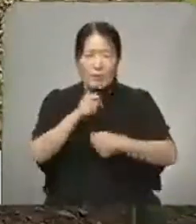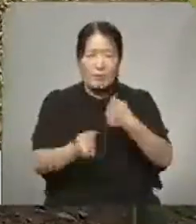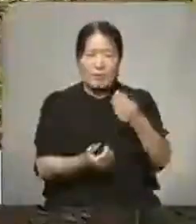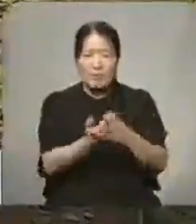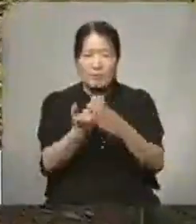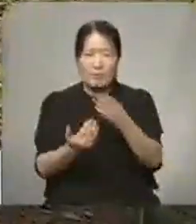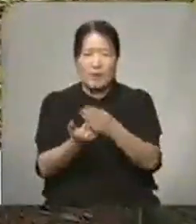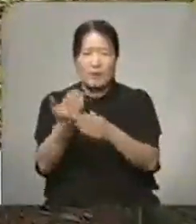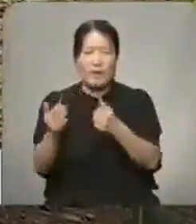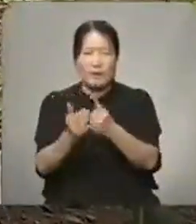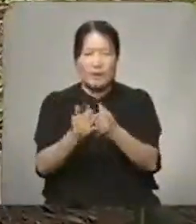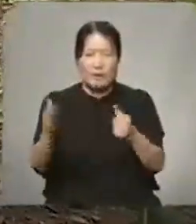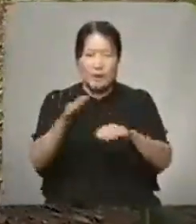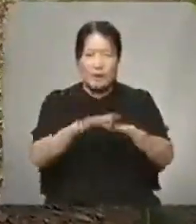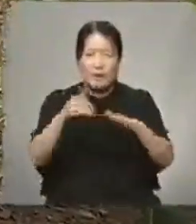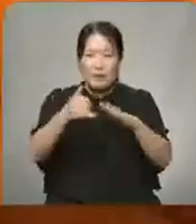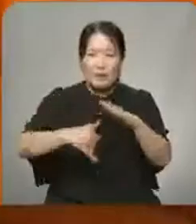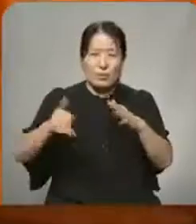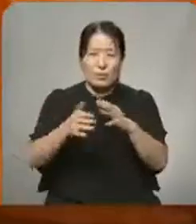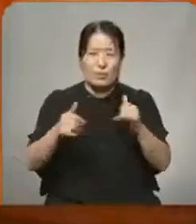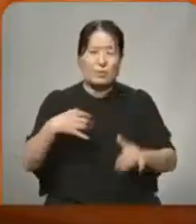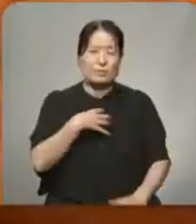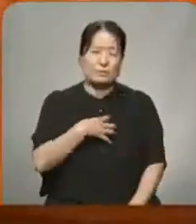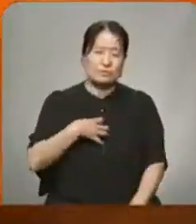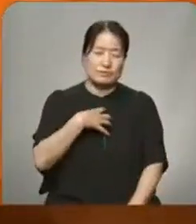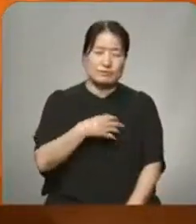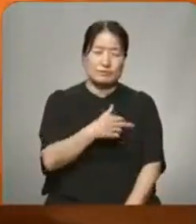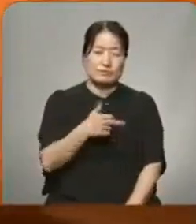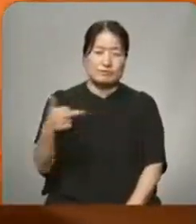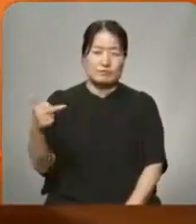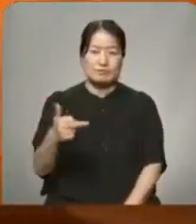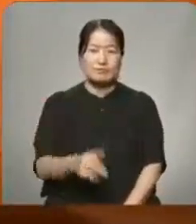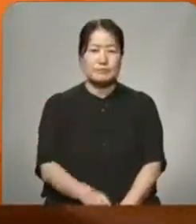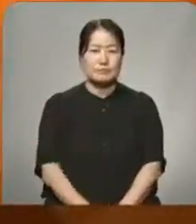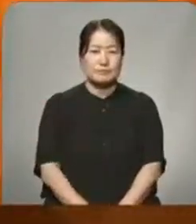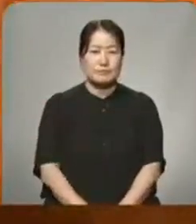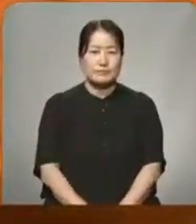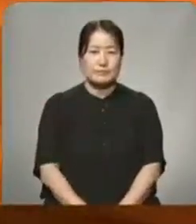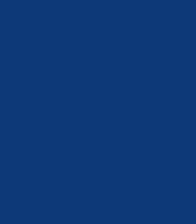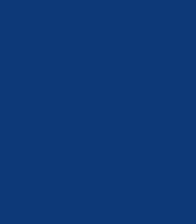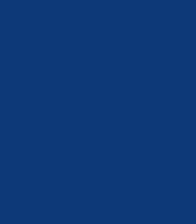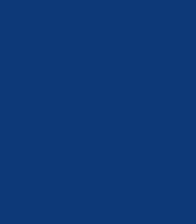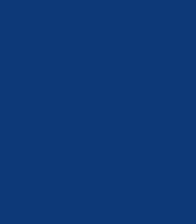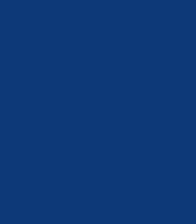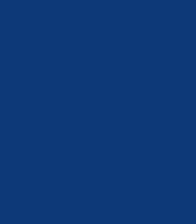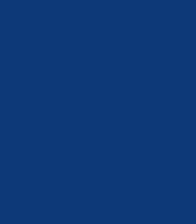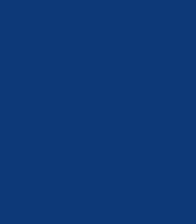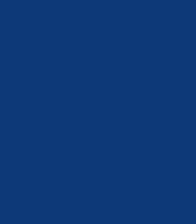농민들의 걱정은 더욱 커지고 있습니다. KBS 뉴스 조희연입니다.